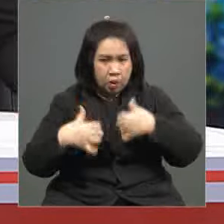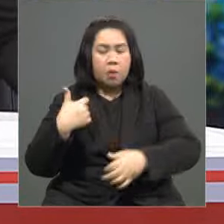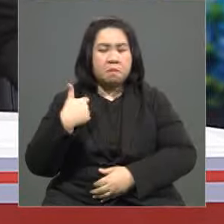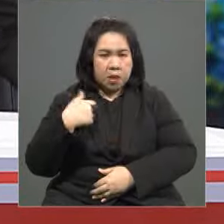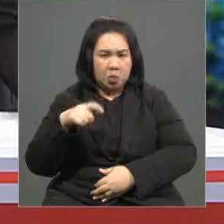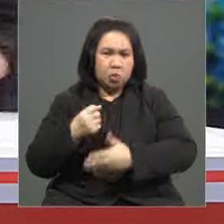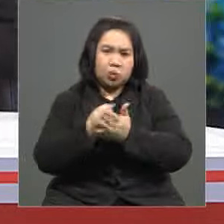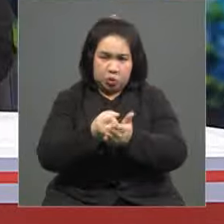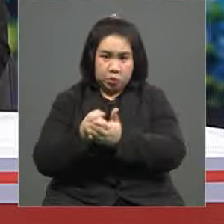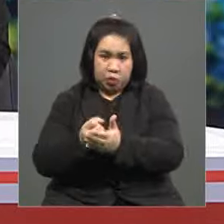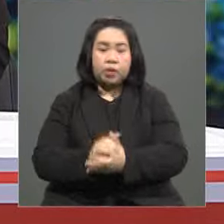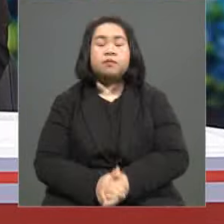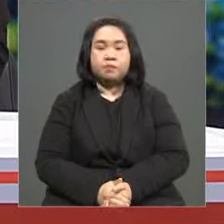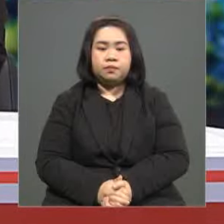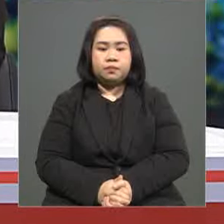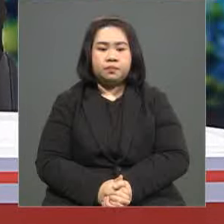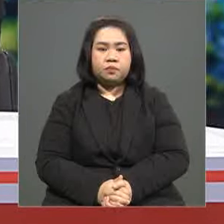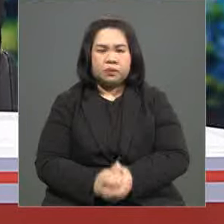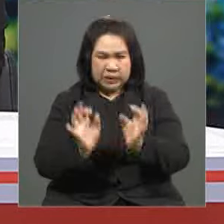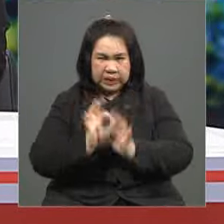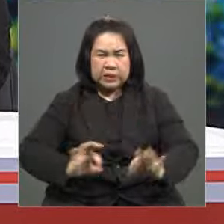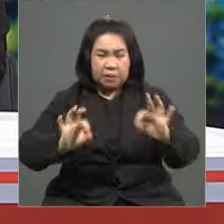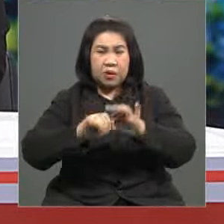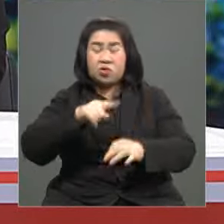อย่างมากทีเดียวค่ะอครับโดยเฉพาะการเข้าไปเคลียร์นะฮะพื้นที่หลังจากนี้เป็นต้นไป